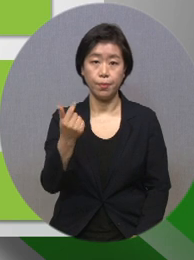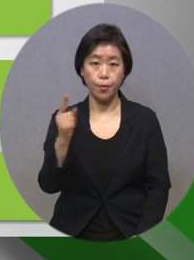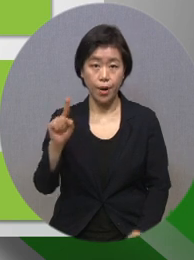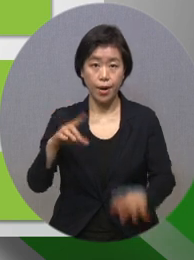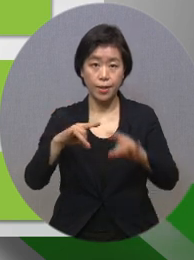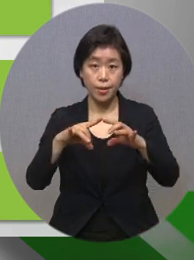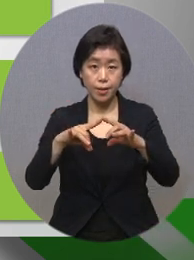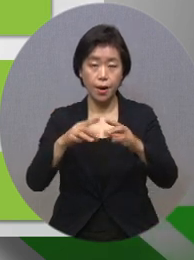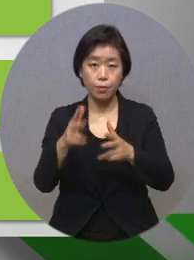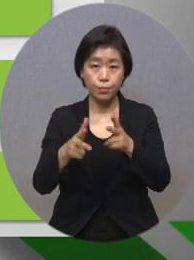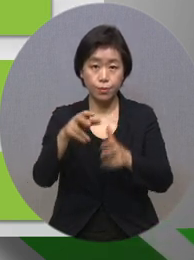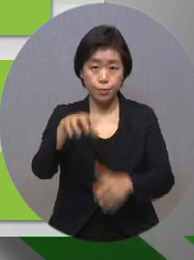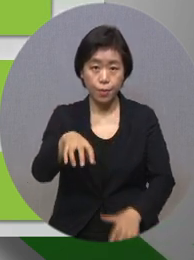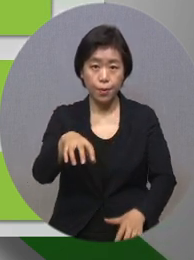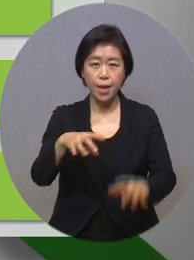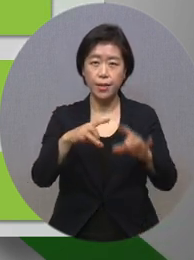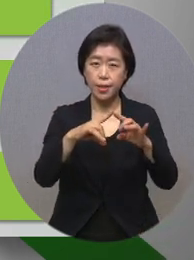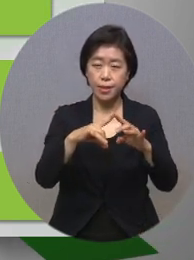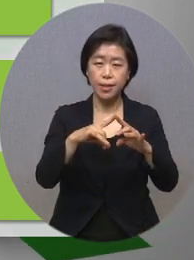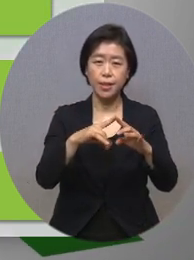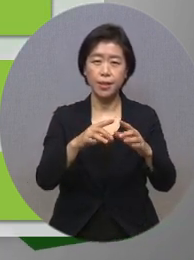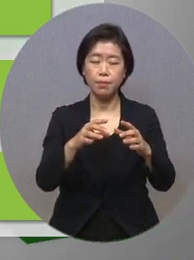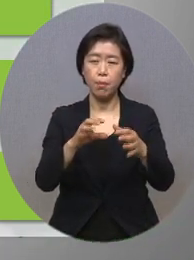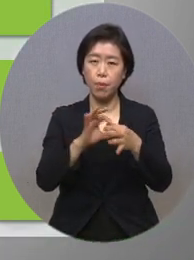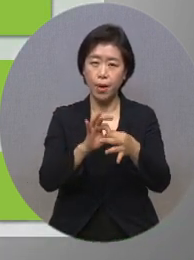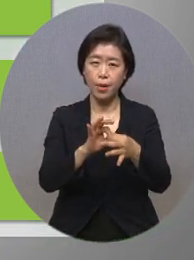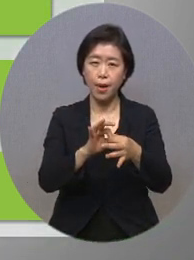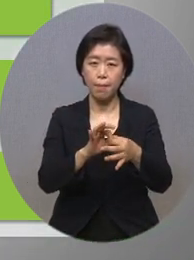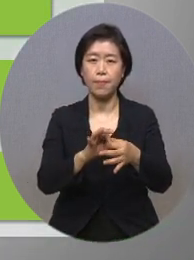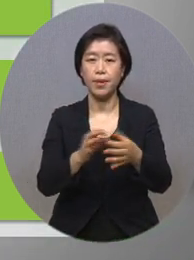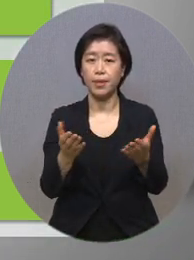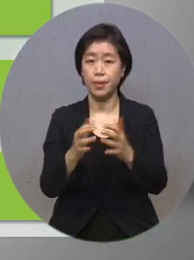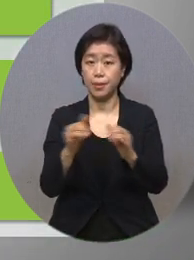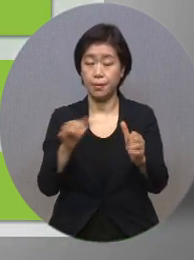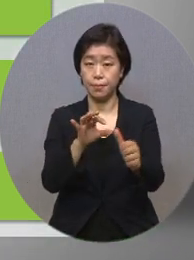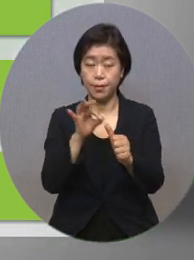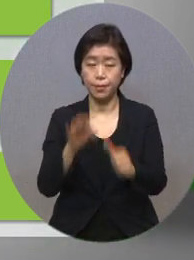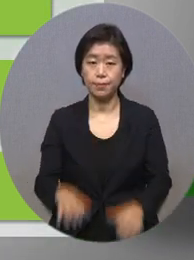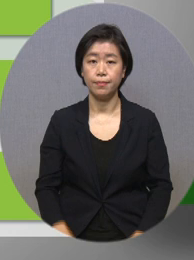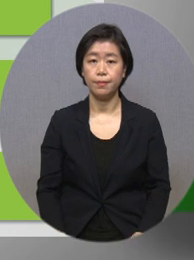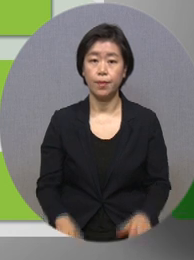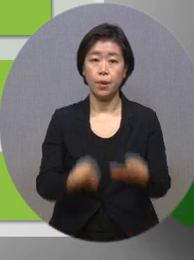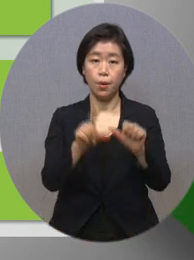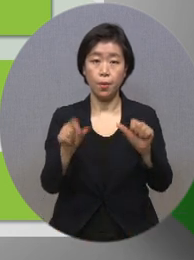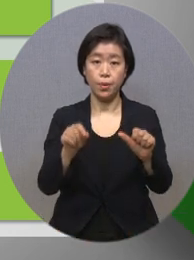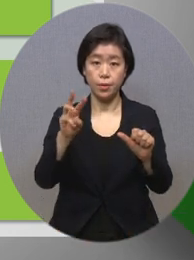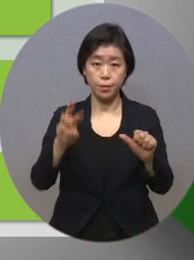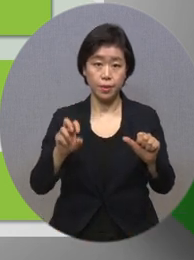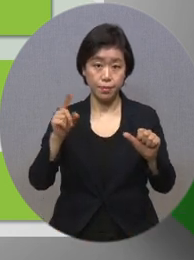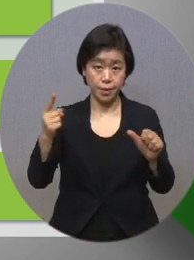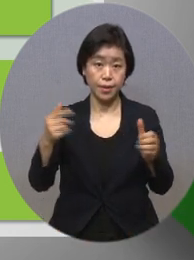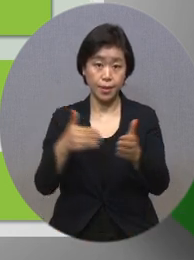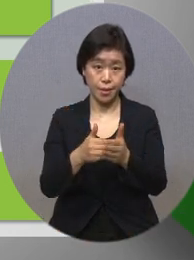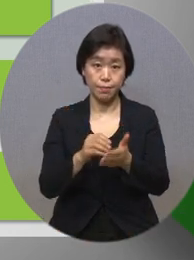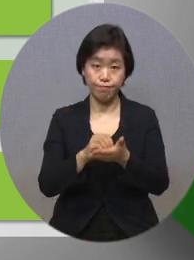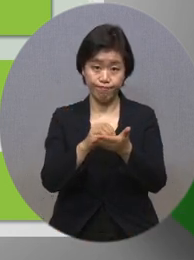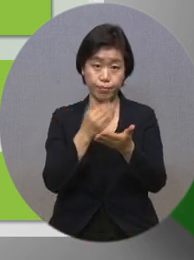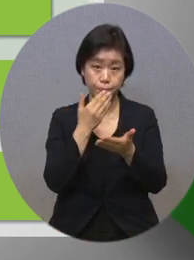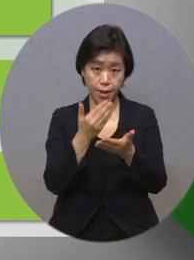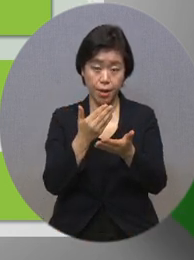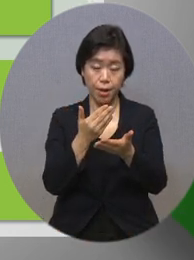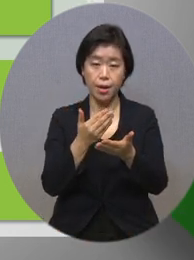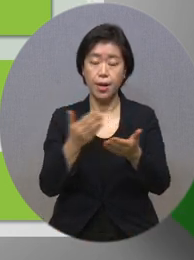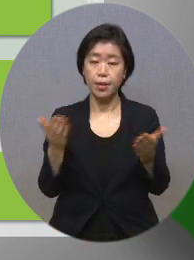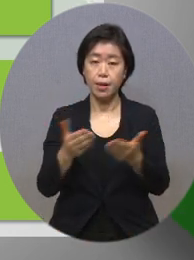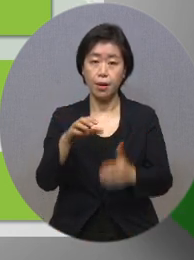삼화전자공업 주식회사에서 전기전자 분야 단순종사원을 모집합니다. 접수마감일은 5월 31일까지며